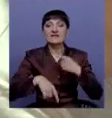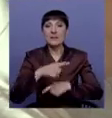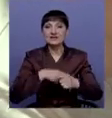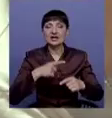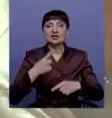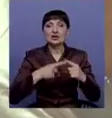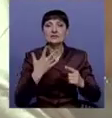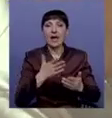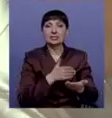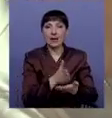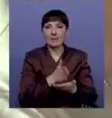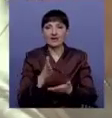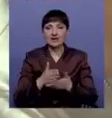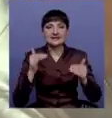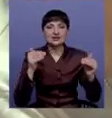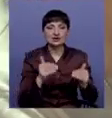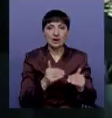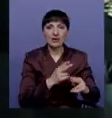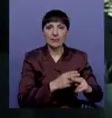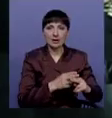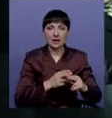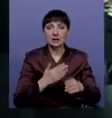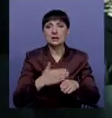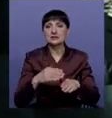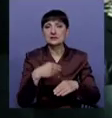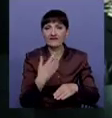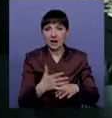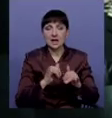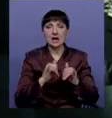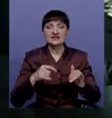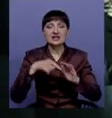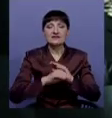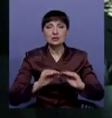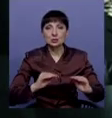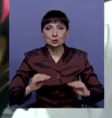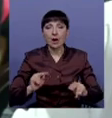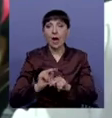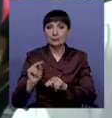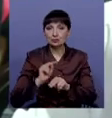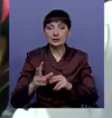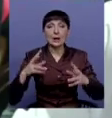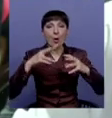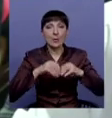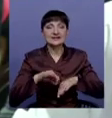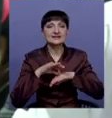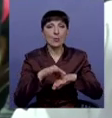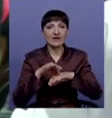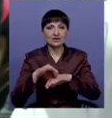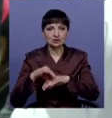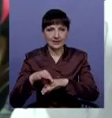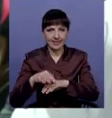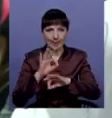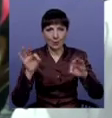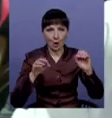основных направлений – снижение административных барьеров, кредитование, развитие инфраструктуры, обучение и комплексное сопровождение